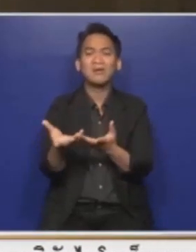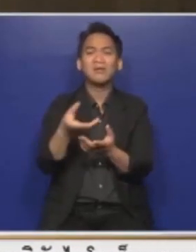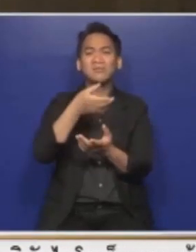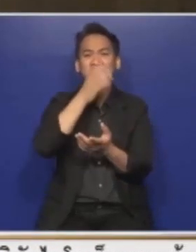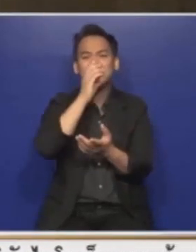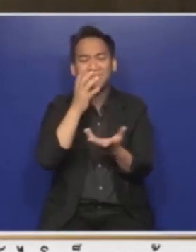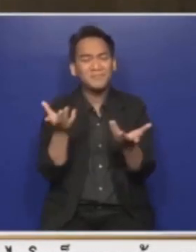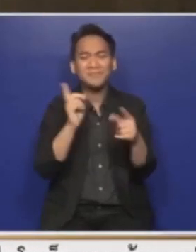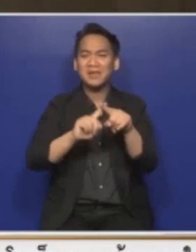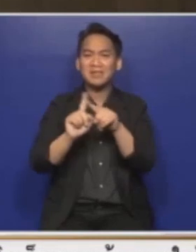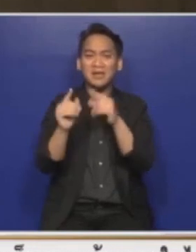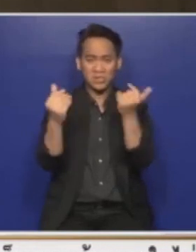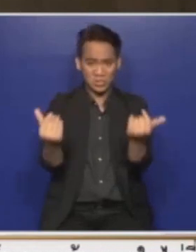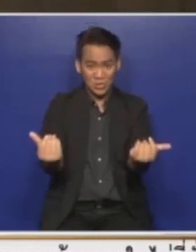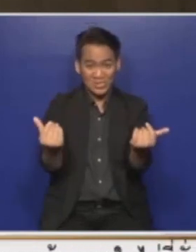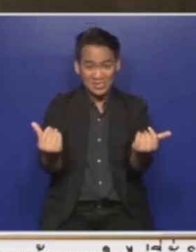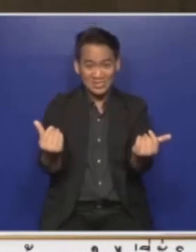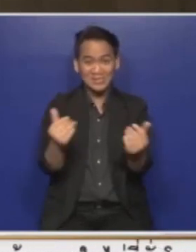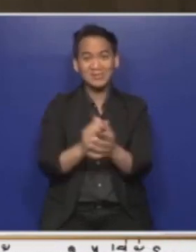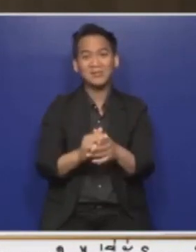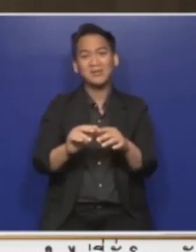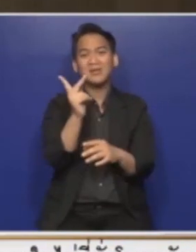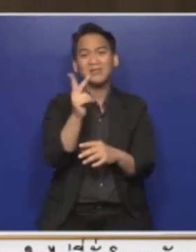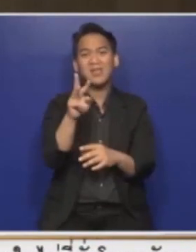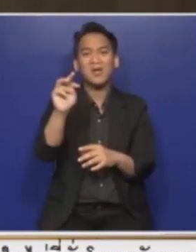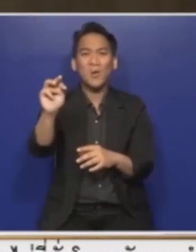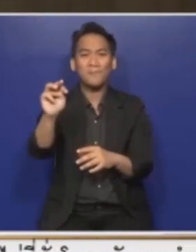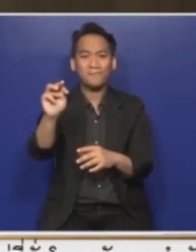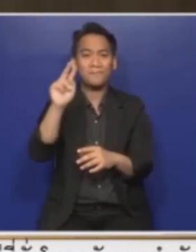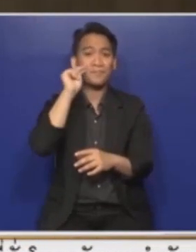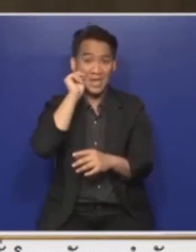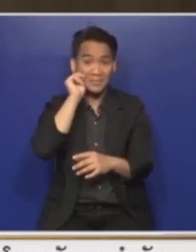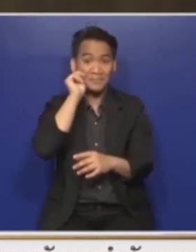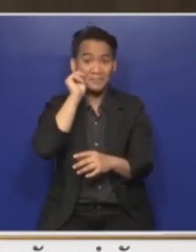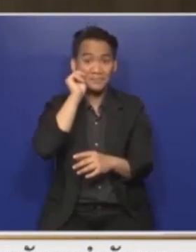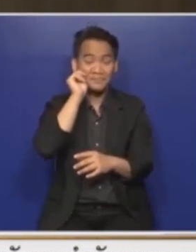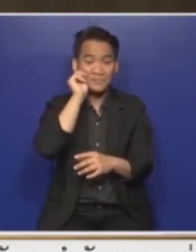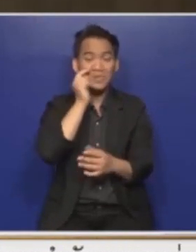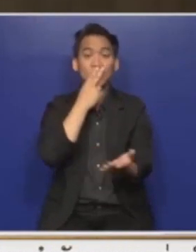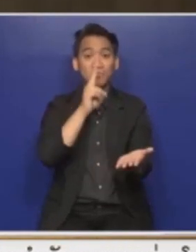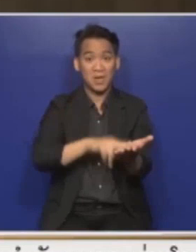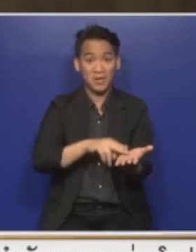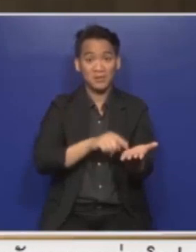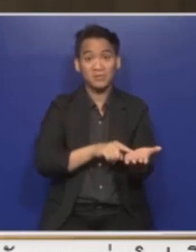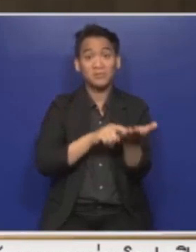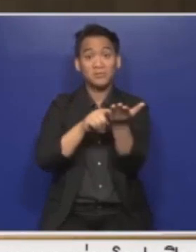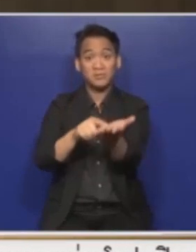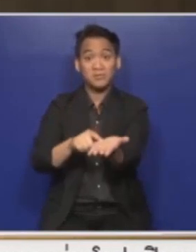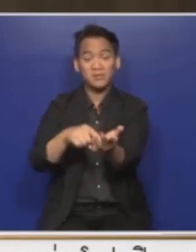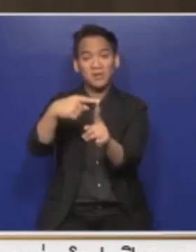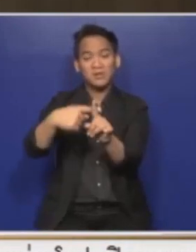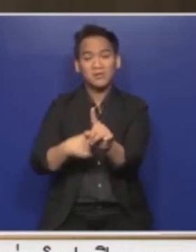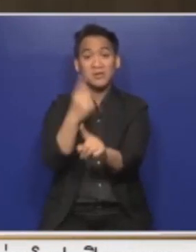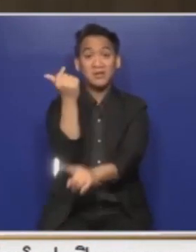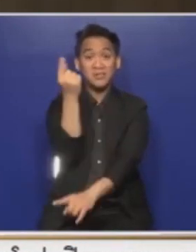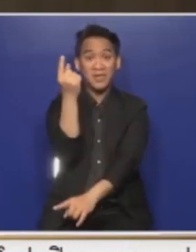ของนาปังทางกรมชลประทานนะครับโดยสำนักงานชลประทานที่3เนี่ยได้ออกหนังสือนะครับเมื่อต้นเดือนพฤศจิกายนนะครับ